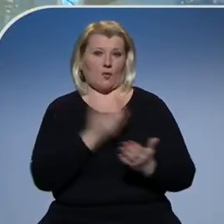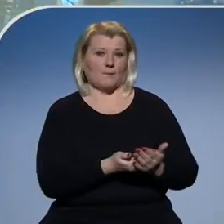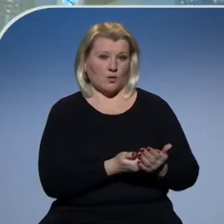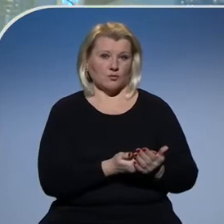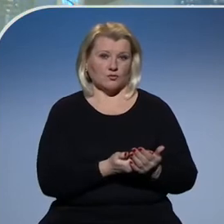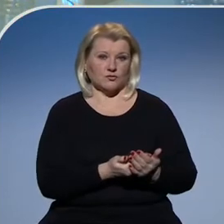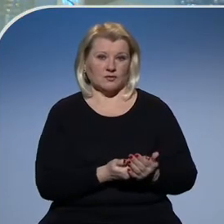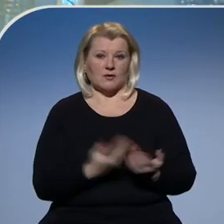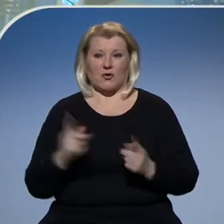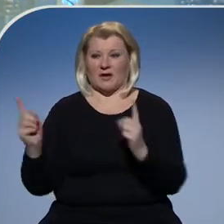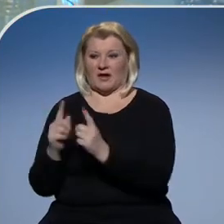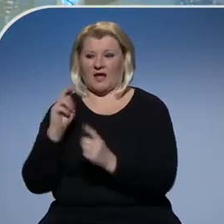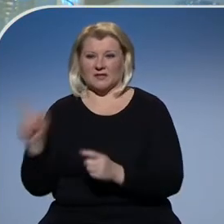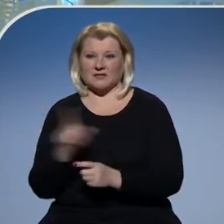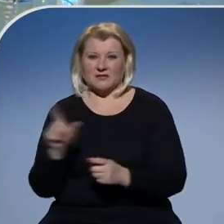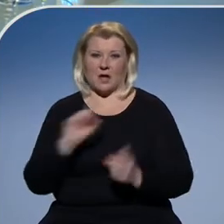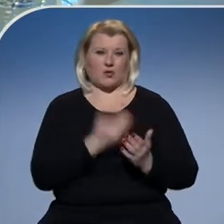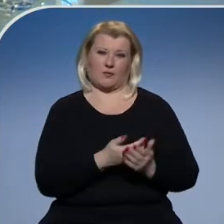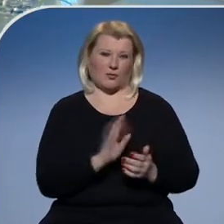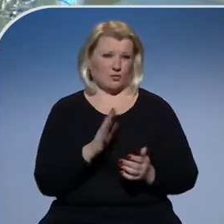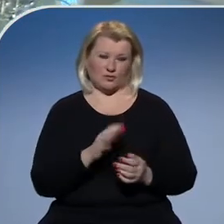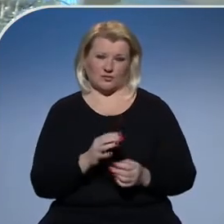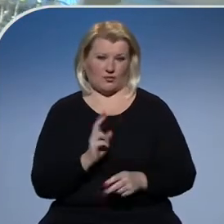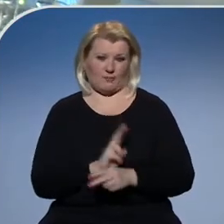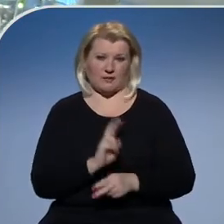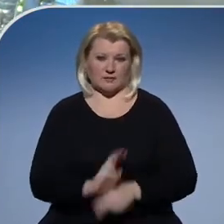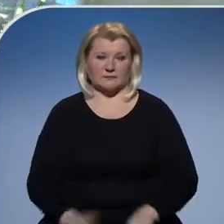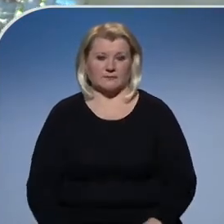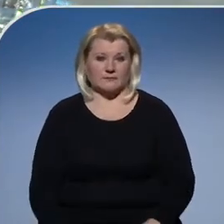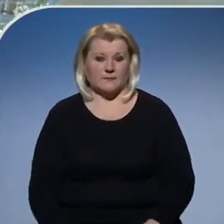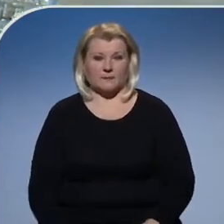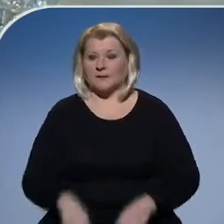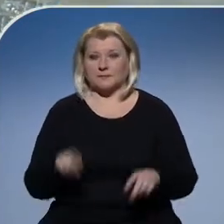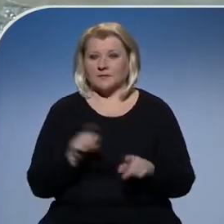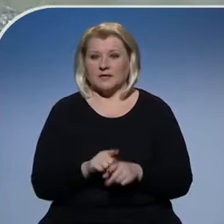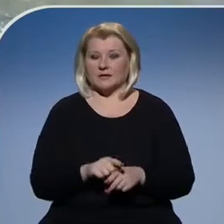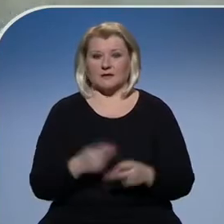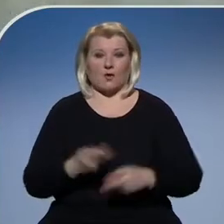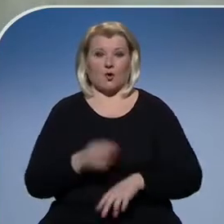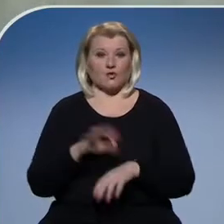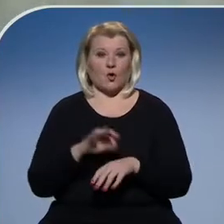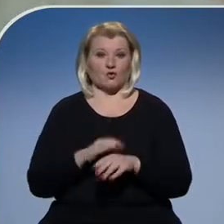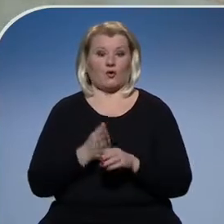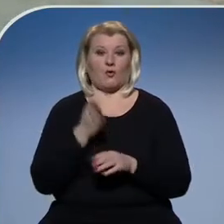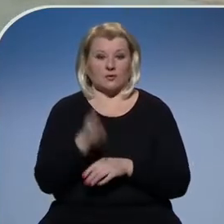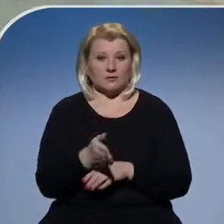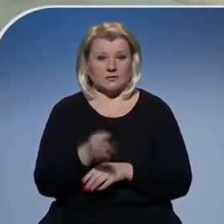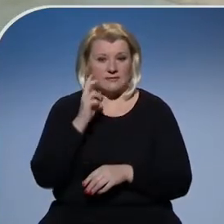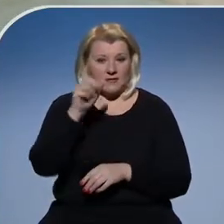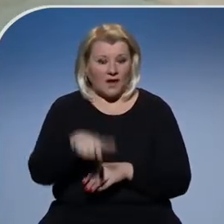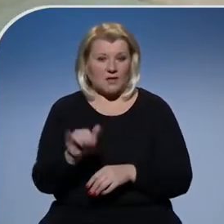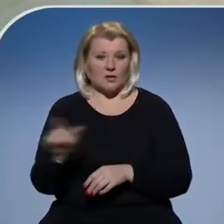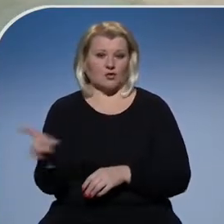líbí. Takže tam se nedá jednoznačně říct. Myslím si, že je to pro mě jako s lékaři, taky jdeme za někým, kdo má